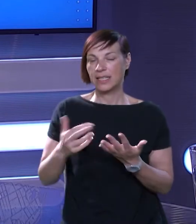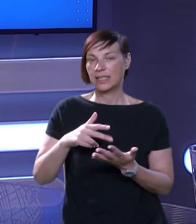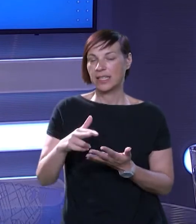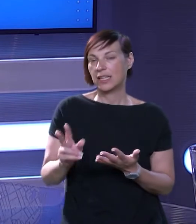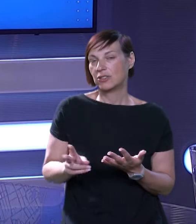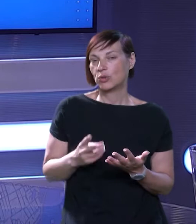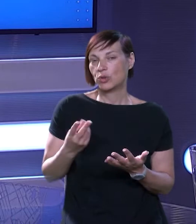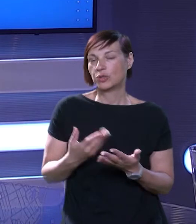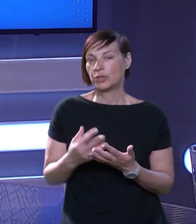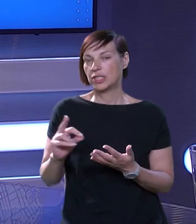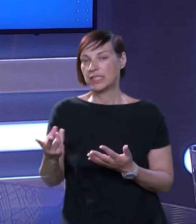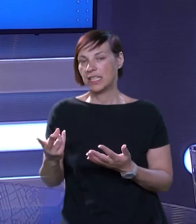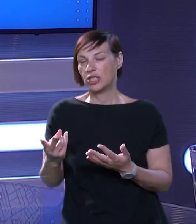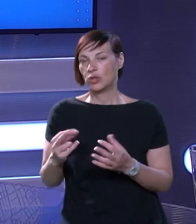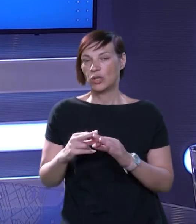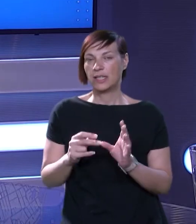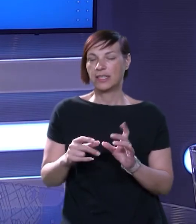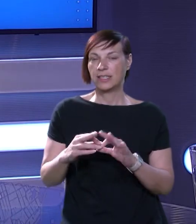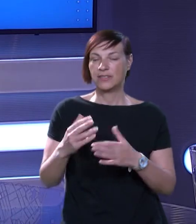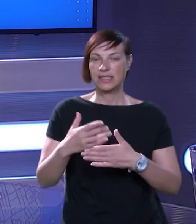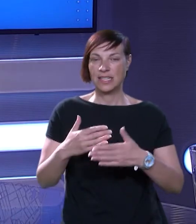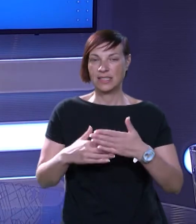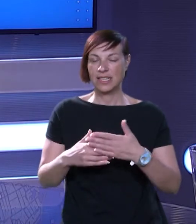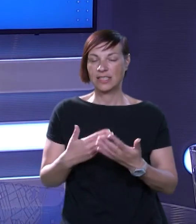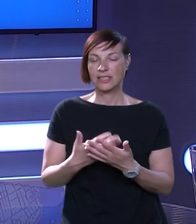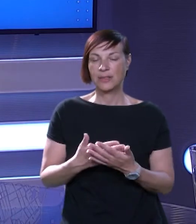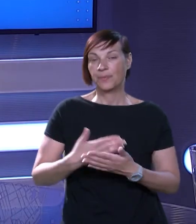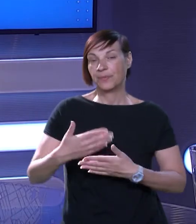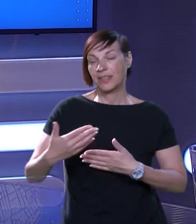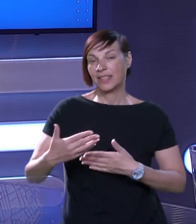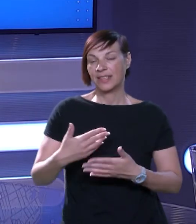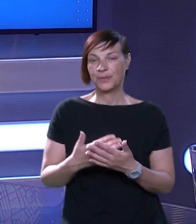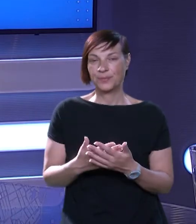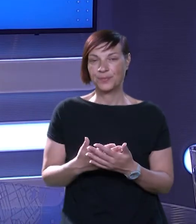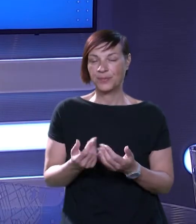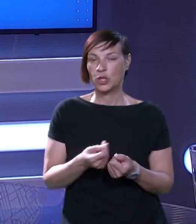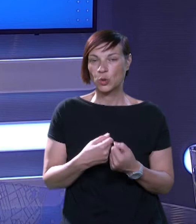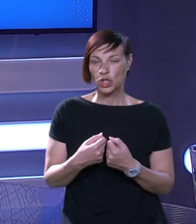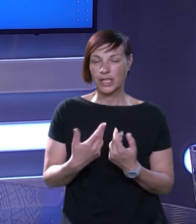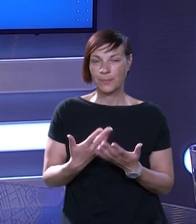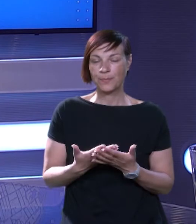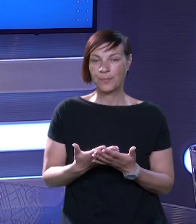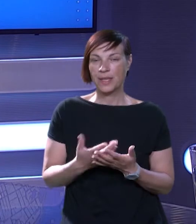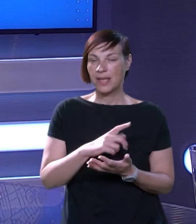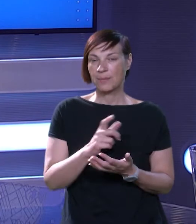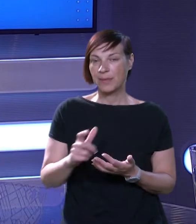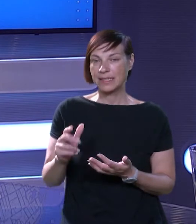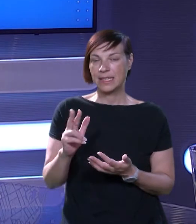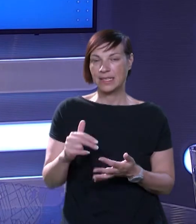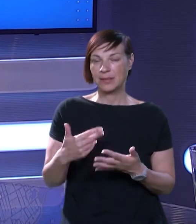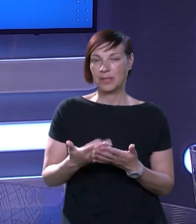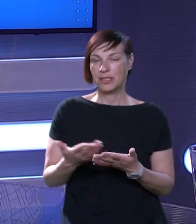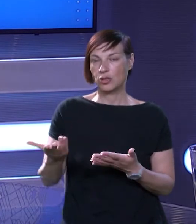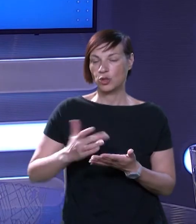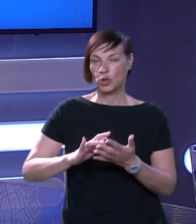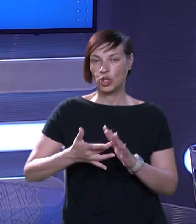gdje idu gospođe, gdje idu alternativci, gdje idu arhitekti, gdje... šta je moderno. Da. A Mediteran ima to